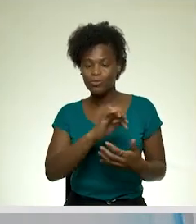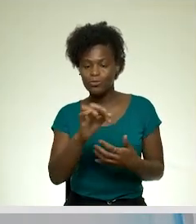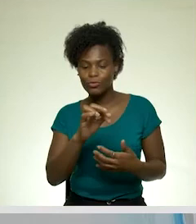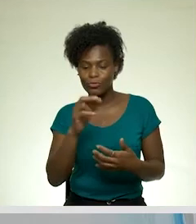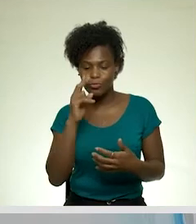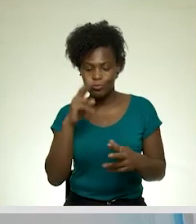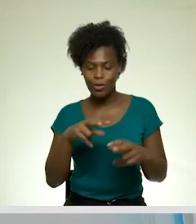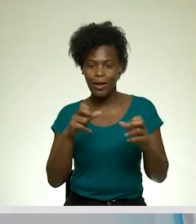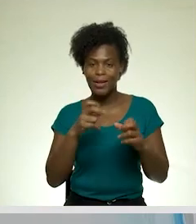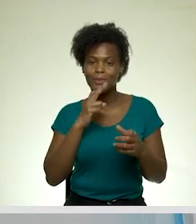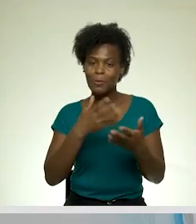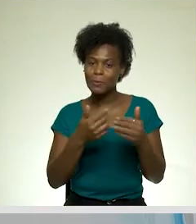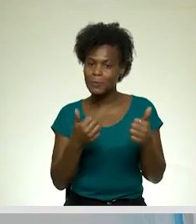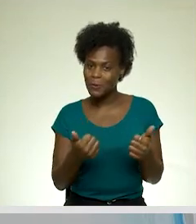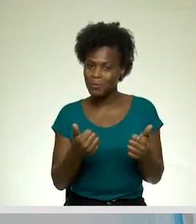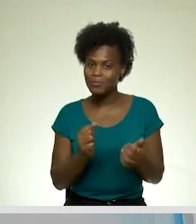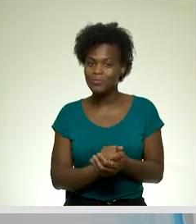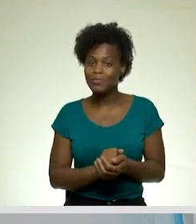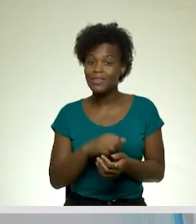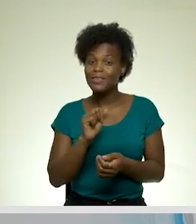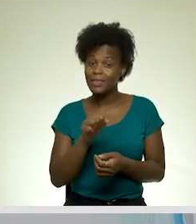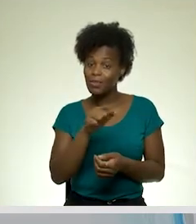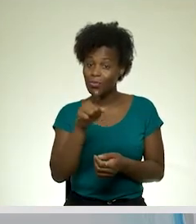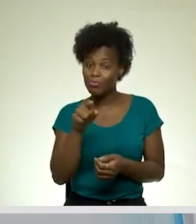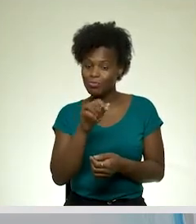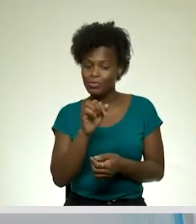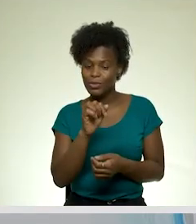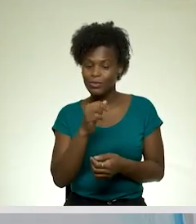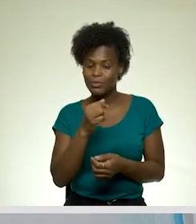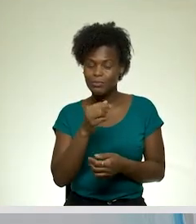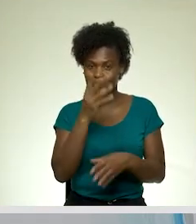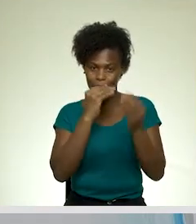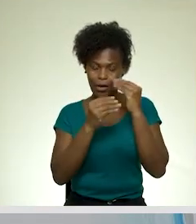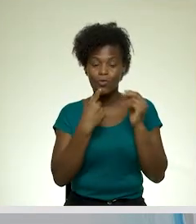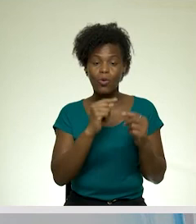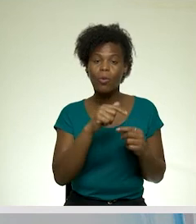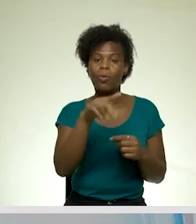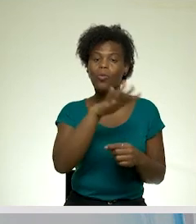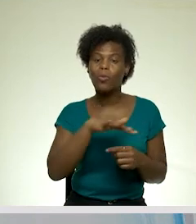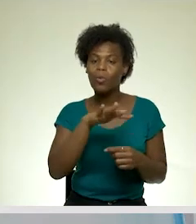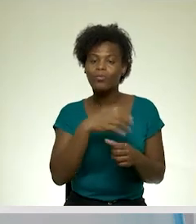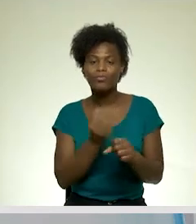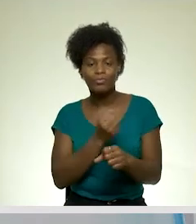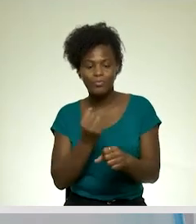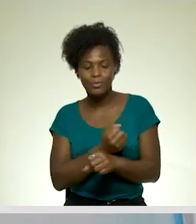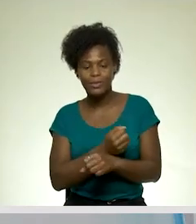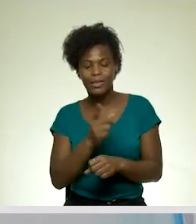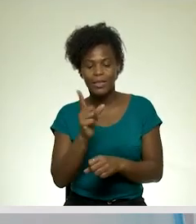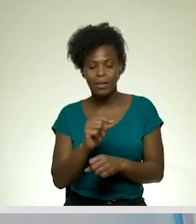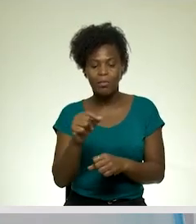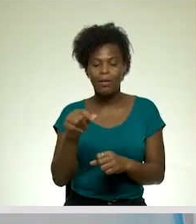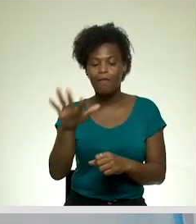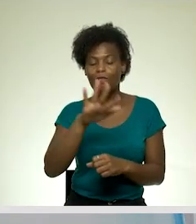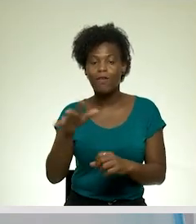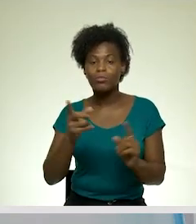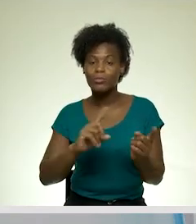bonnes réponses et que tu as appris le nom des établissements des services et des moyens de transport, on